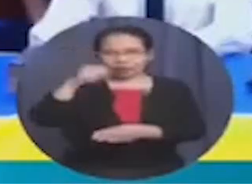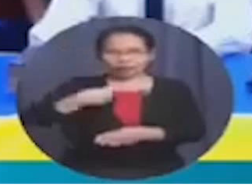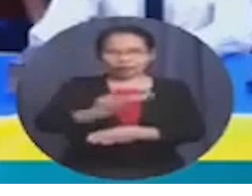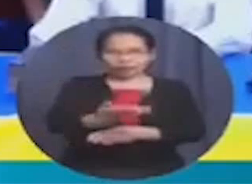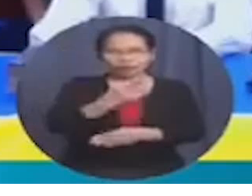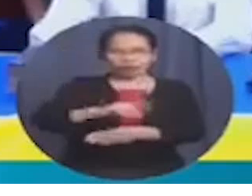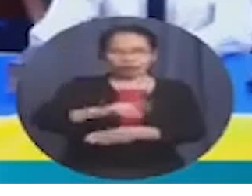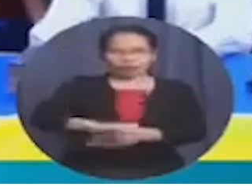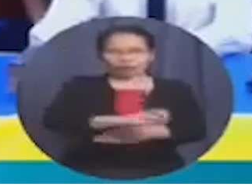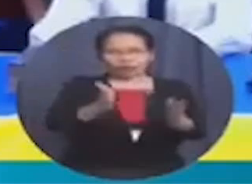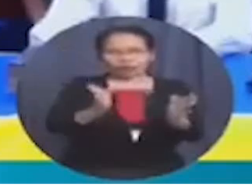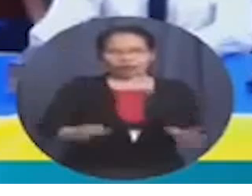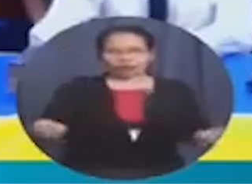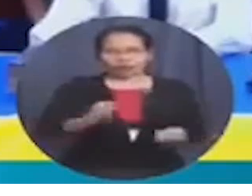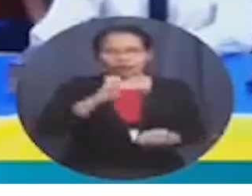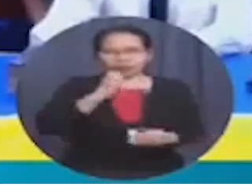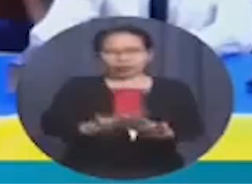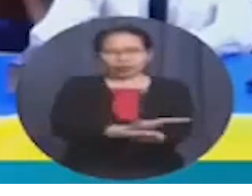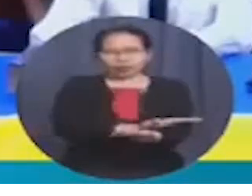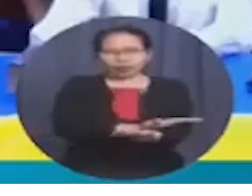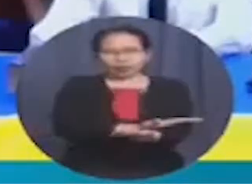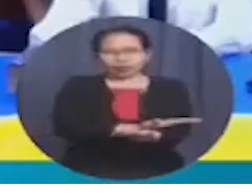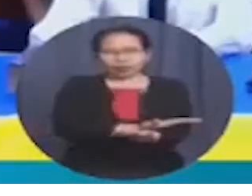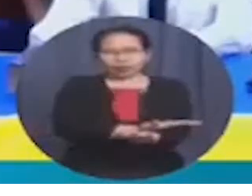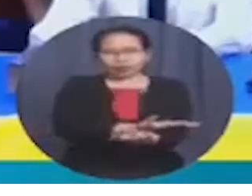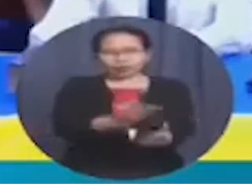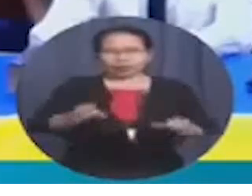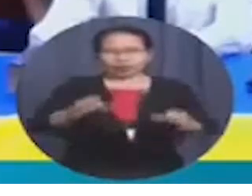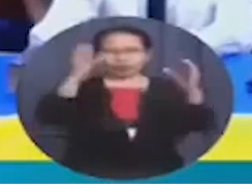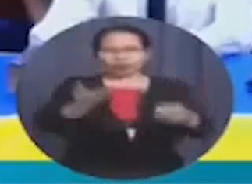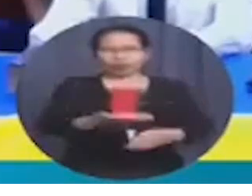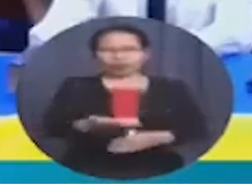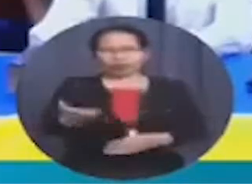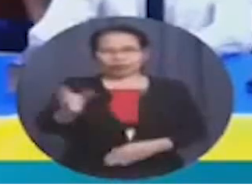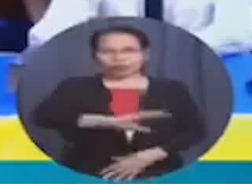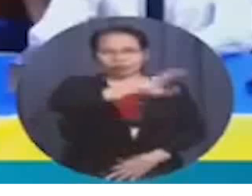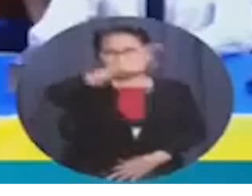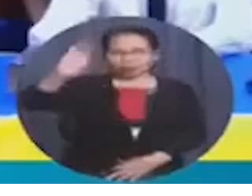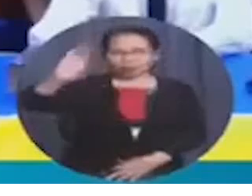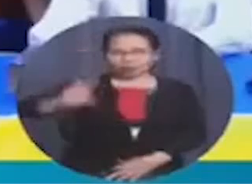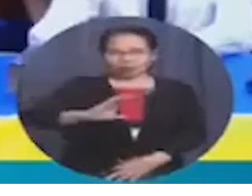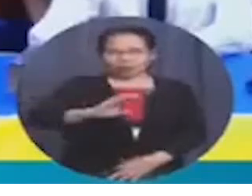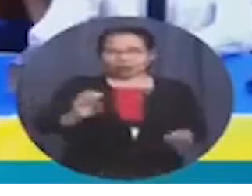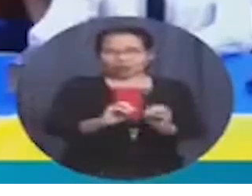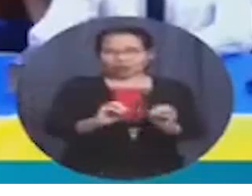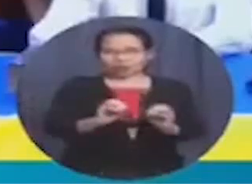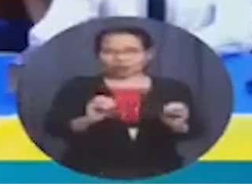ka. Wala kasi sa ebanghelyo na magdidiwang ka ng Kapaskuhan. Wala